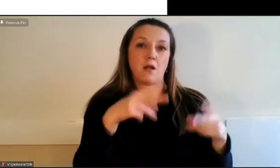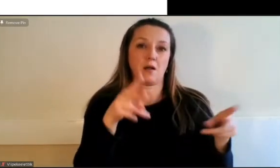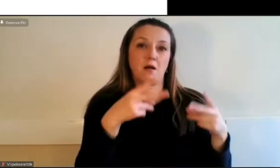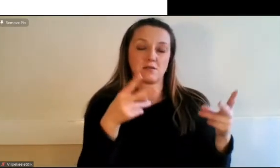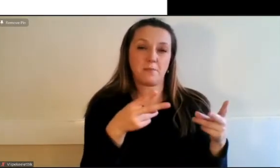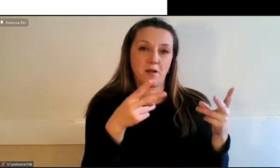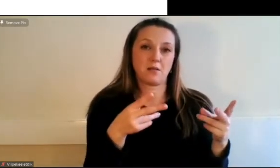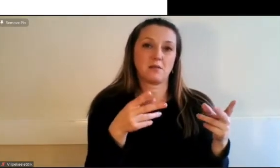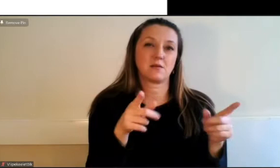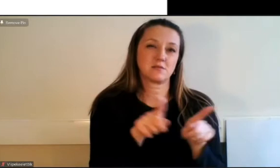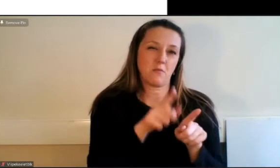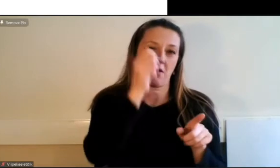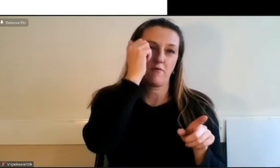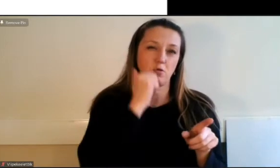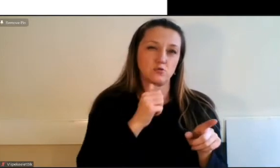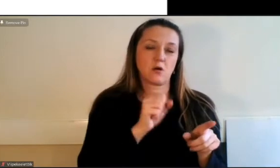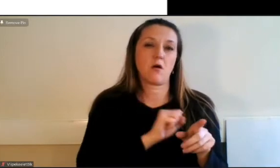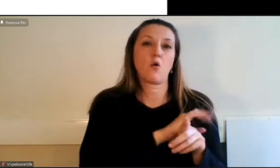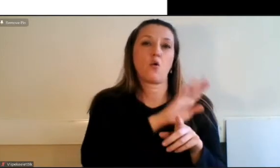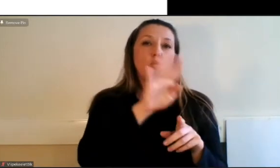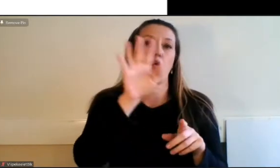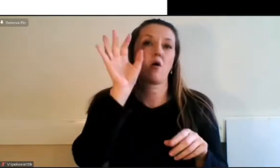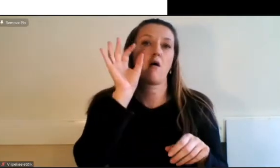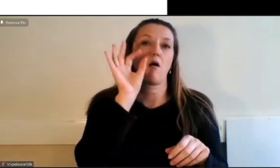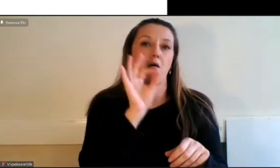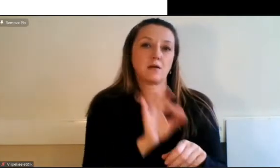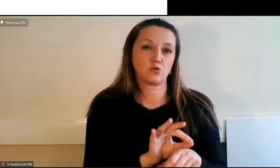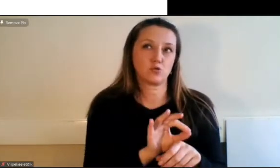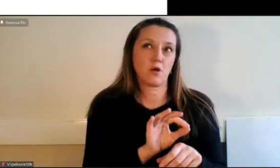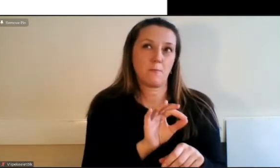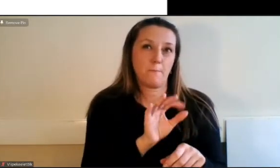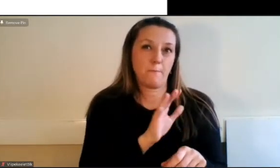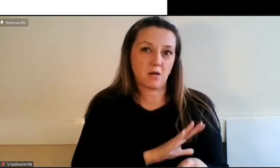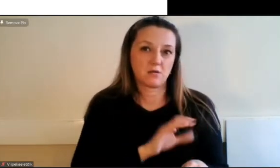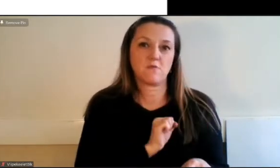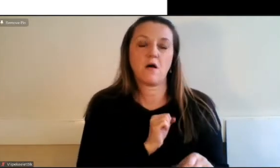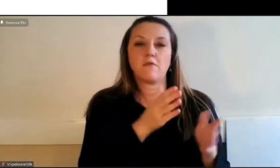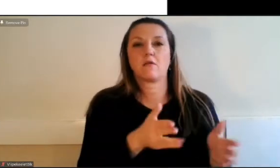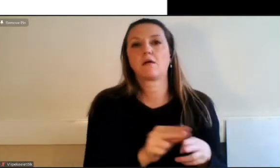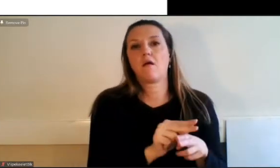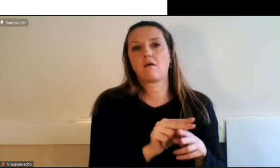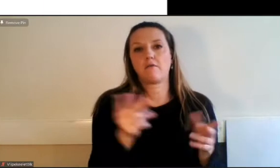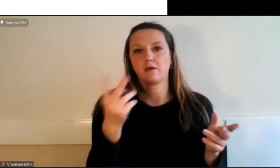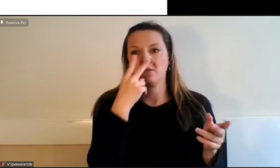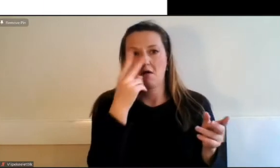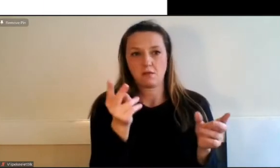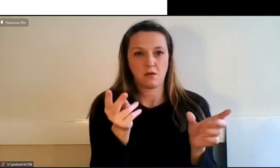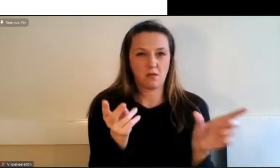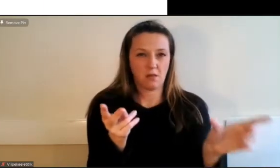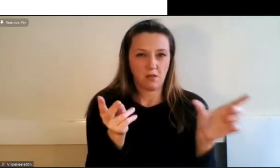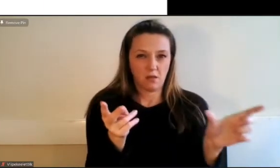põhised vaktsiinid võivad noortel meestel südamelihase põletikku tekitada. See südamelihase põletik